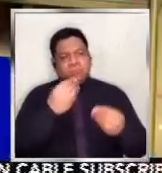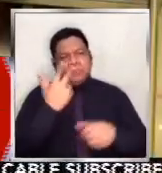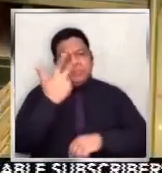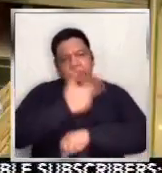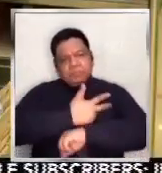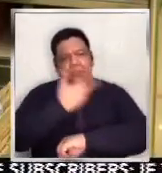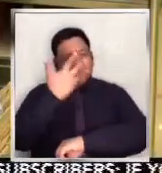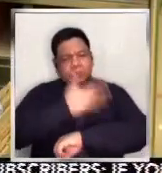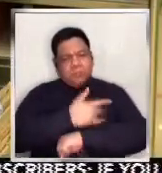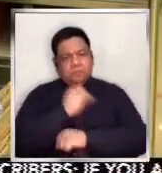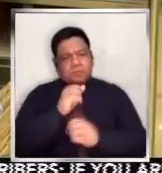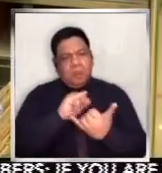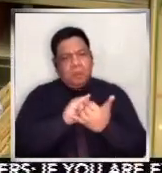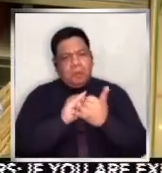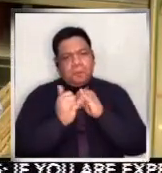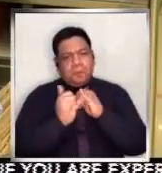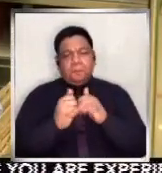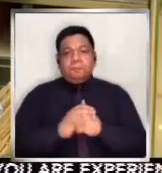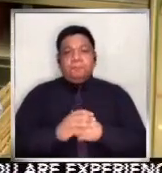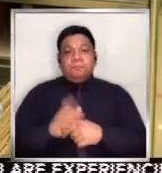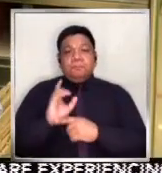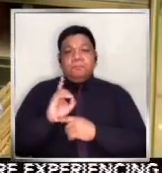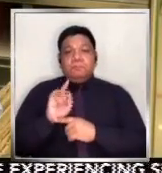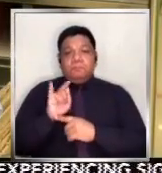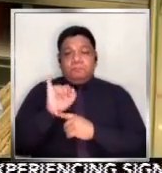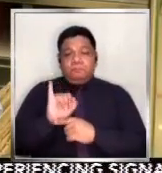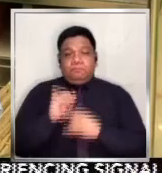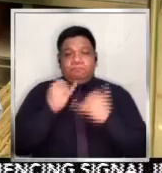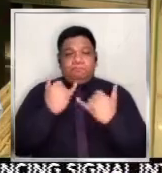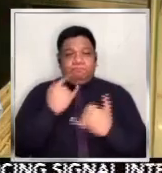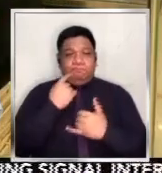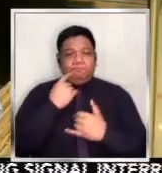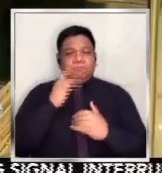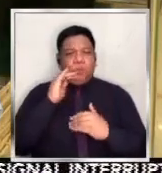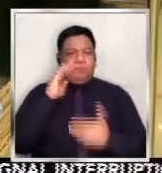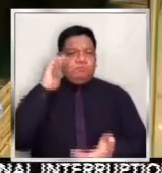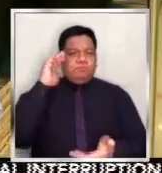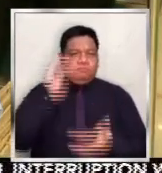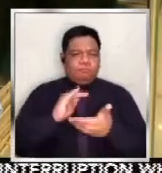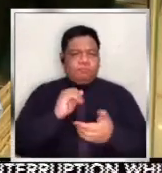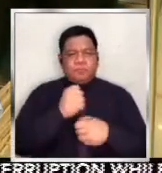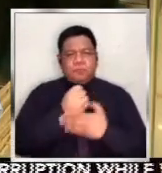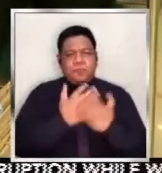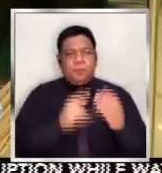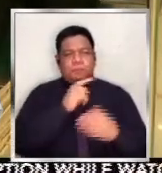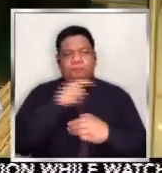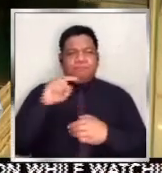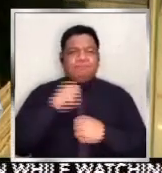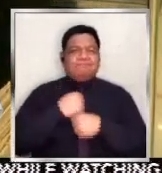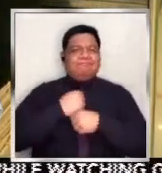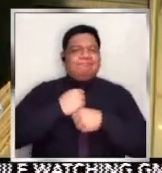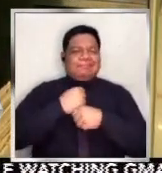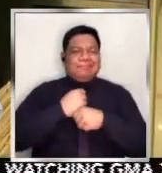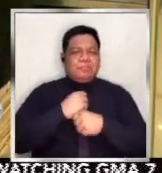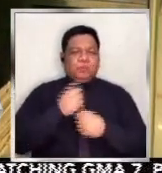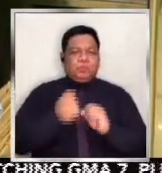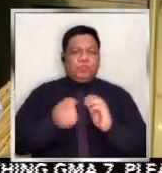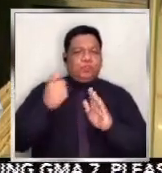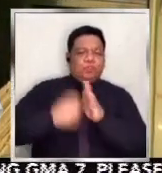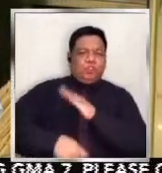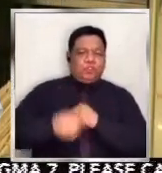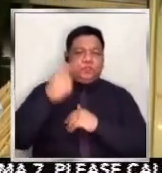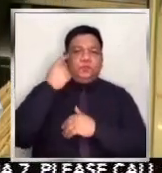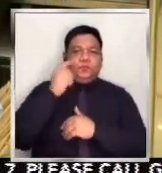Ayon sa Department of Trade and Industry, ngayong magpapasko, i-rollback ng ilang mga manufacturers ang presyo ng mga Noche Buena items sa presyo nito